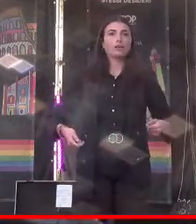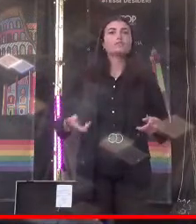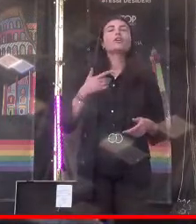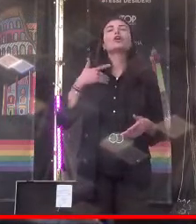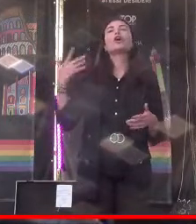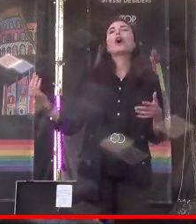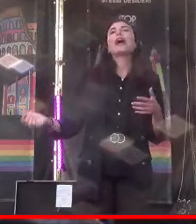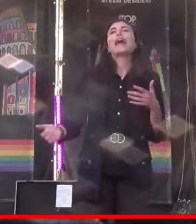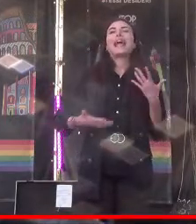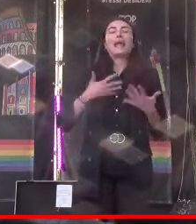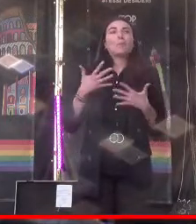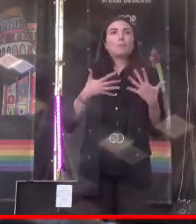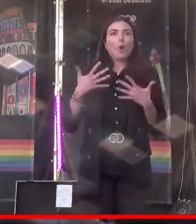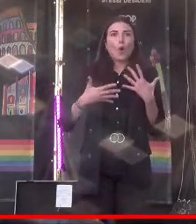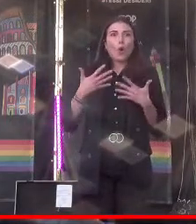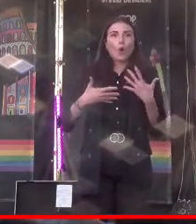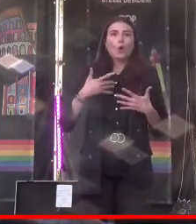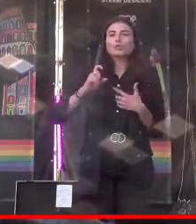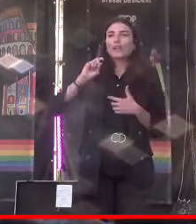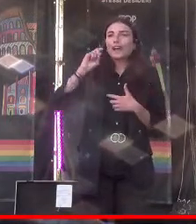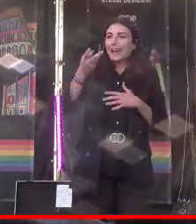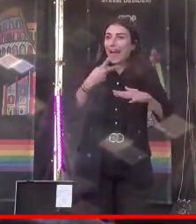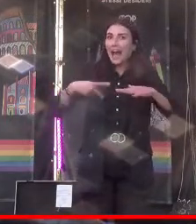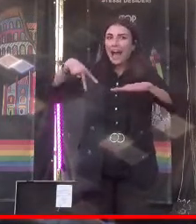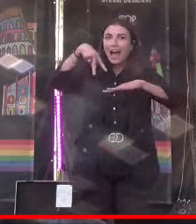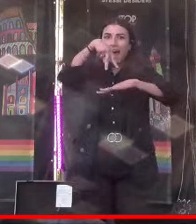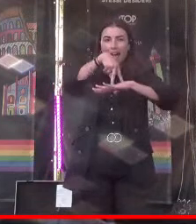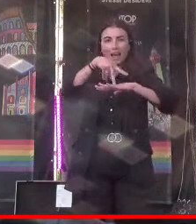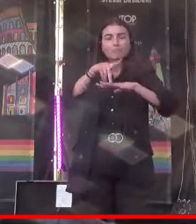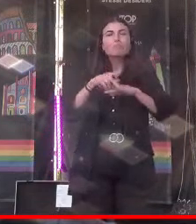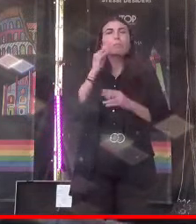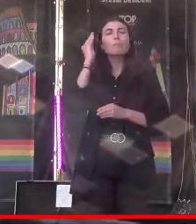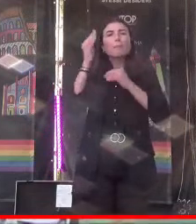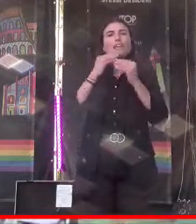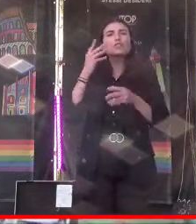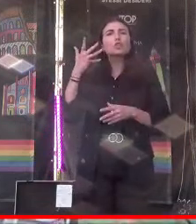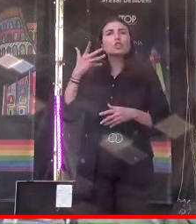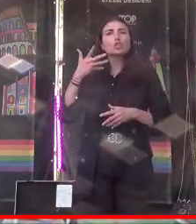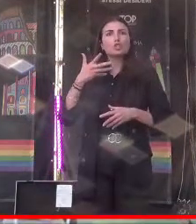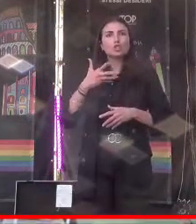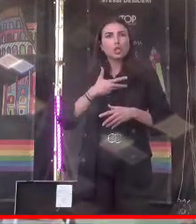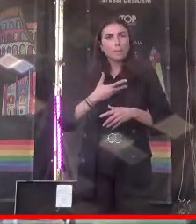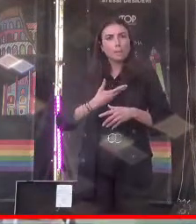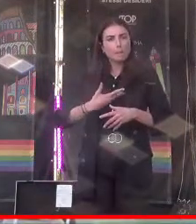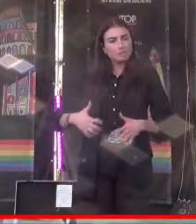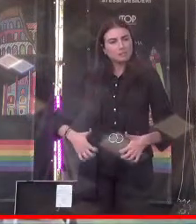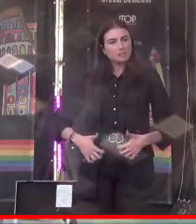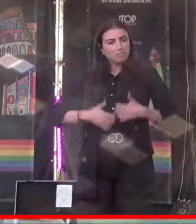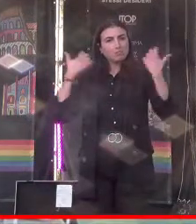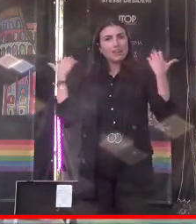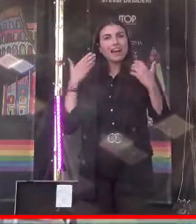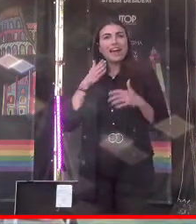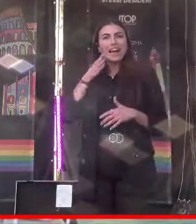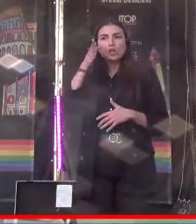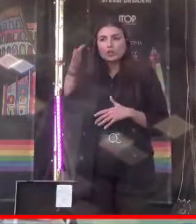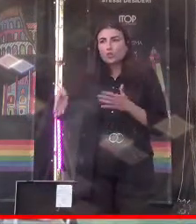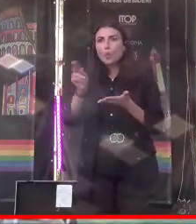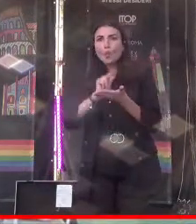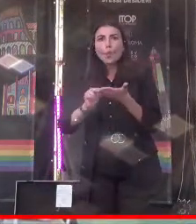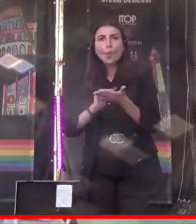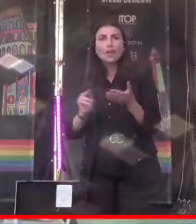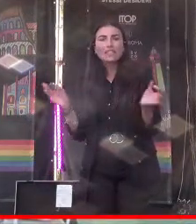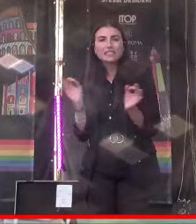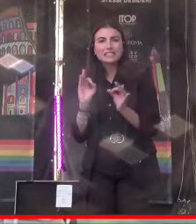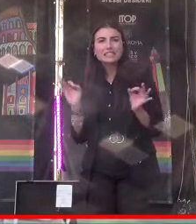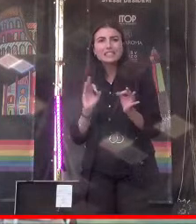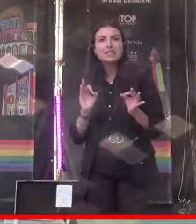Gaia sul palco, perché la rabbia che mi sale quando penso che esistono bambini che non possono andare a scuola, perché non hanno le figure professionali accanto